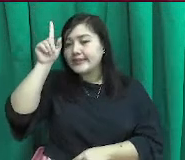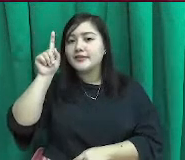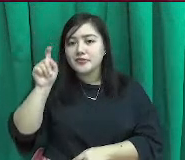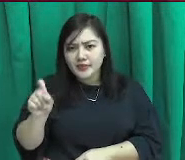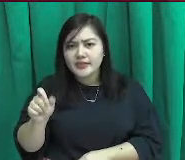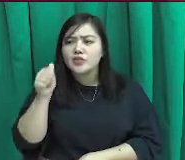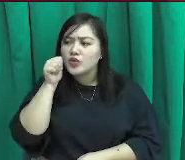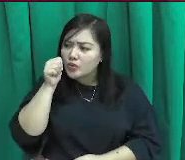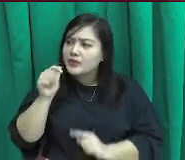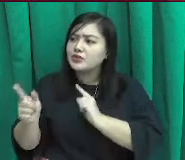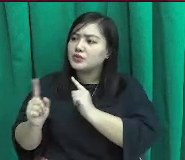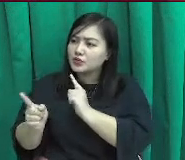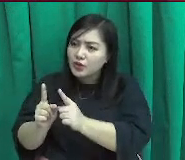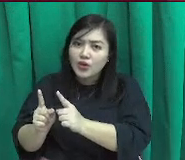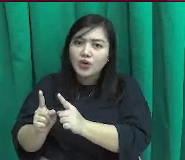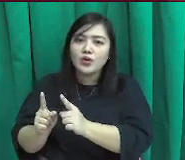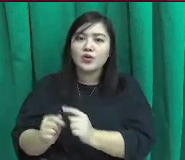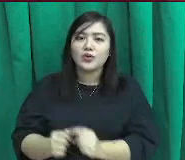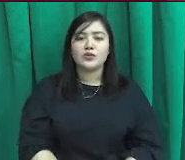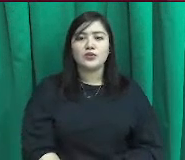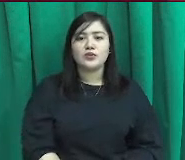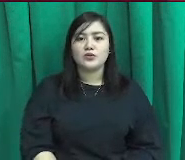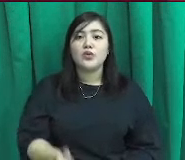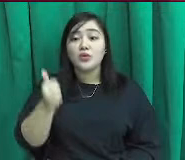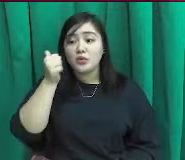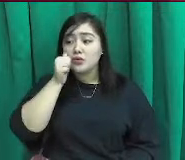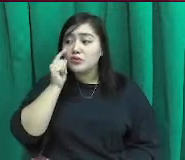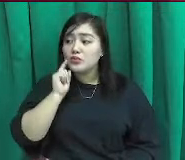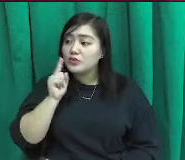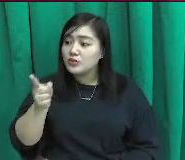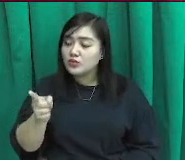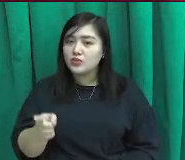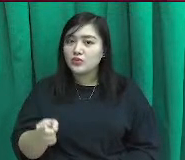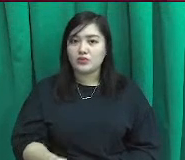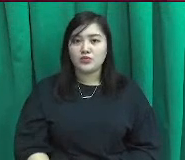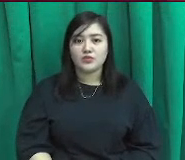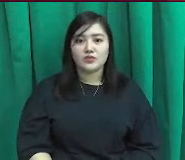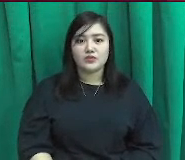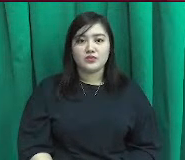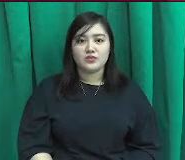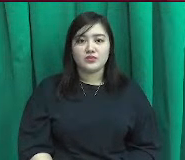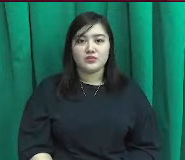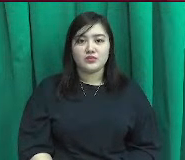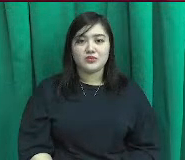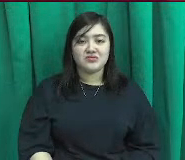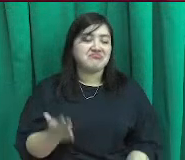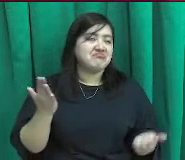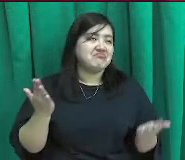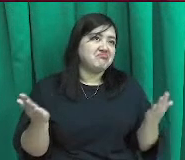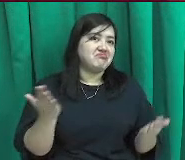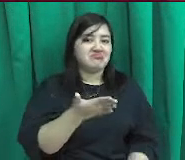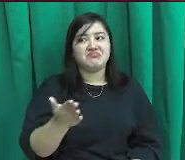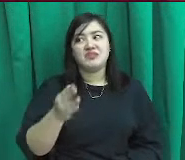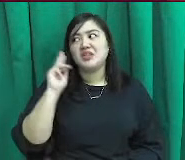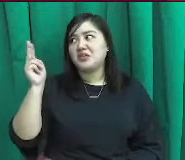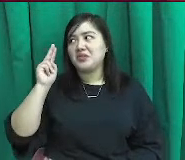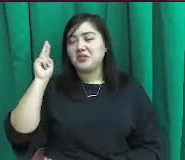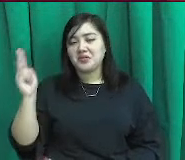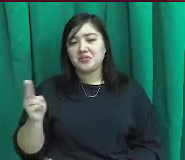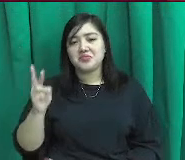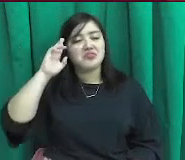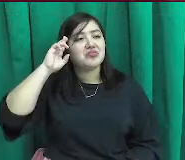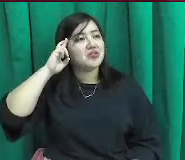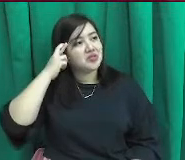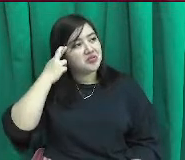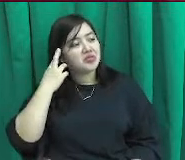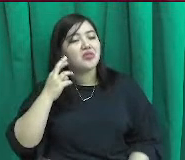Yep. You see, mag-ingat din po kayo because yung mga silent type yung attitude na ipapalusot natin sa Panginoon. Eh, kasi ako, hindi ako gano'n kasi masalita, sir. Eh.